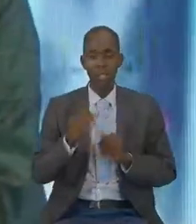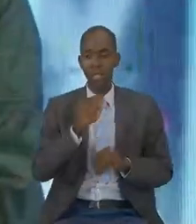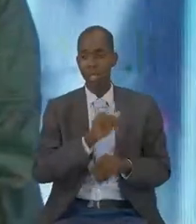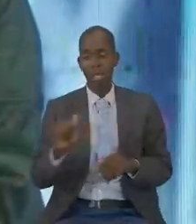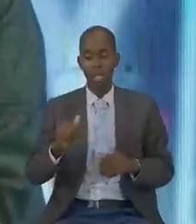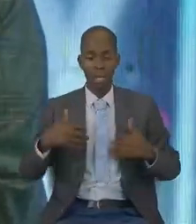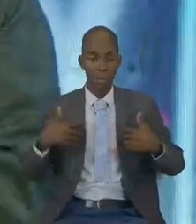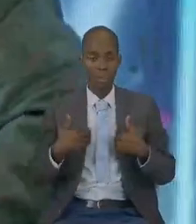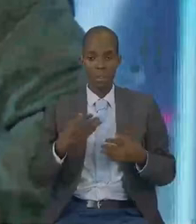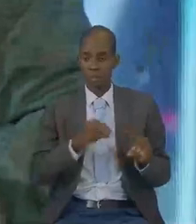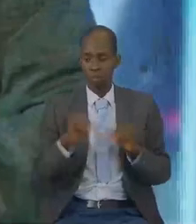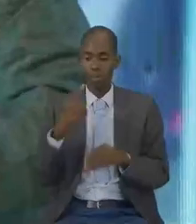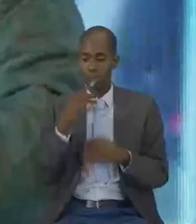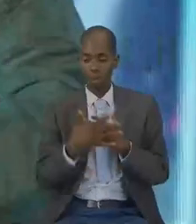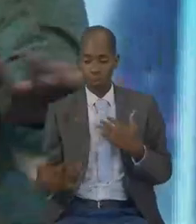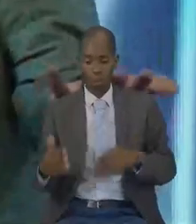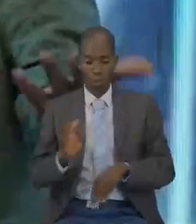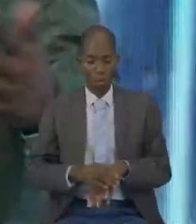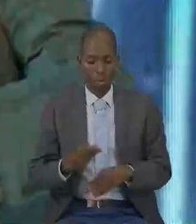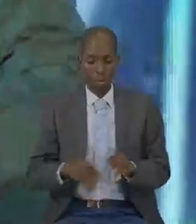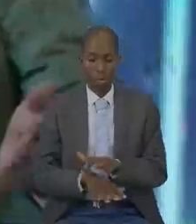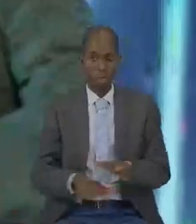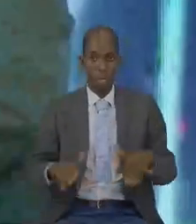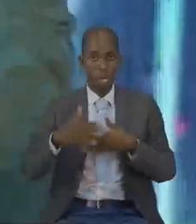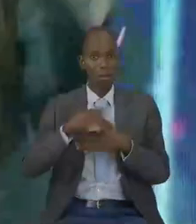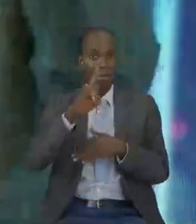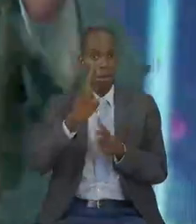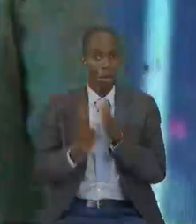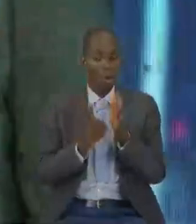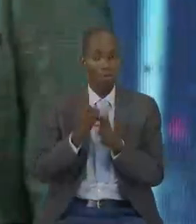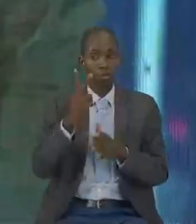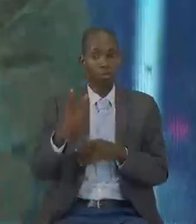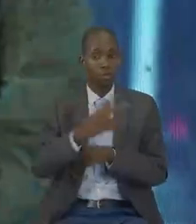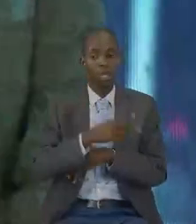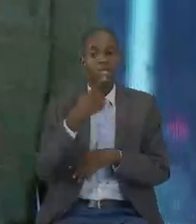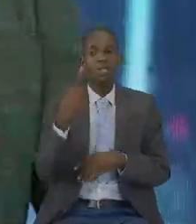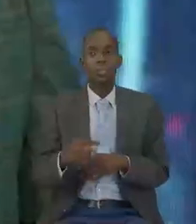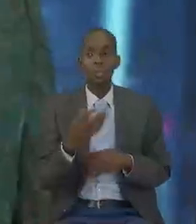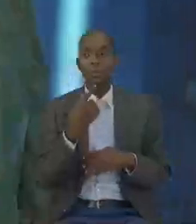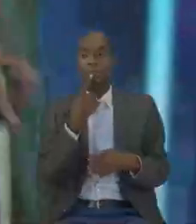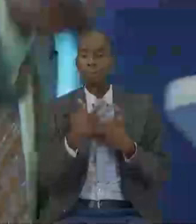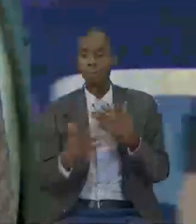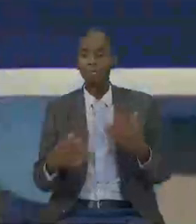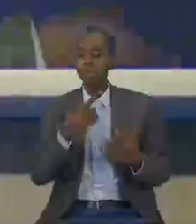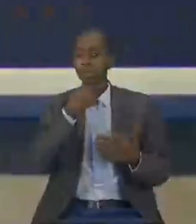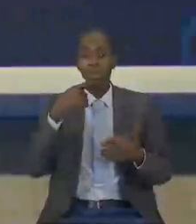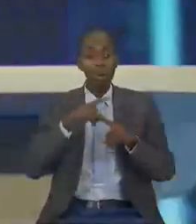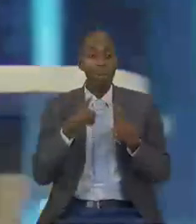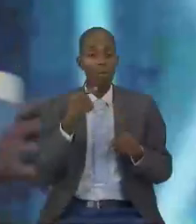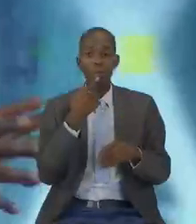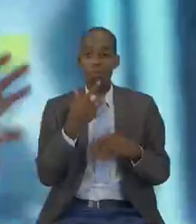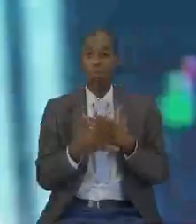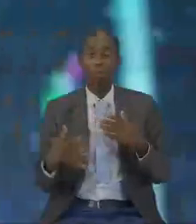tuez un animal et vous versez le sang par terre, après une heure, après deux jours, le sang est